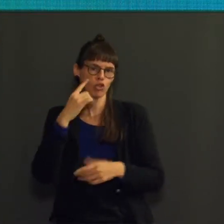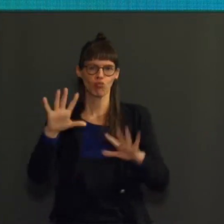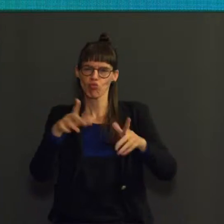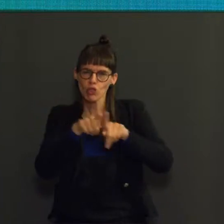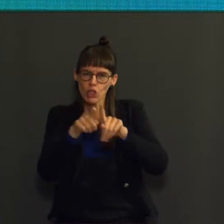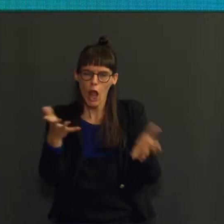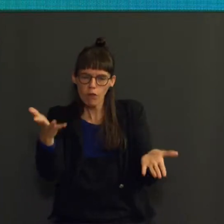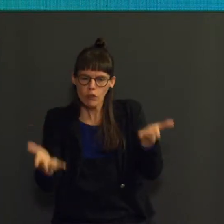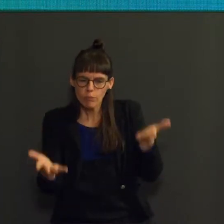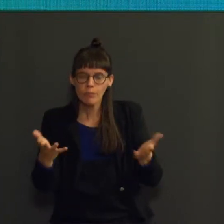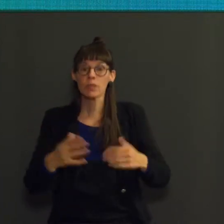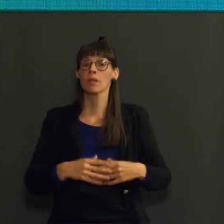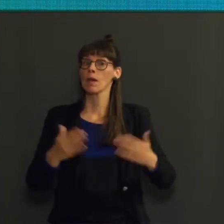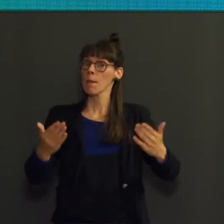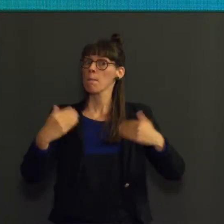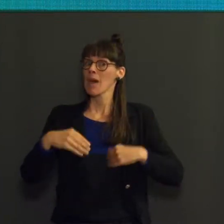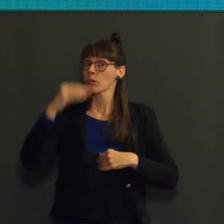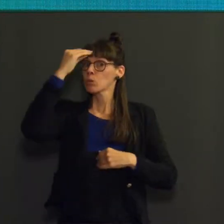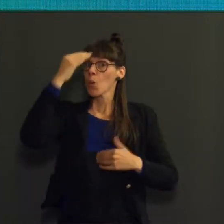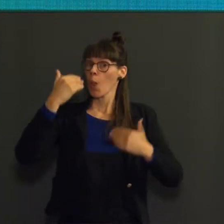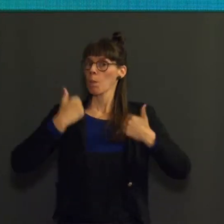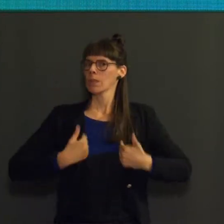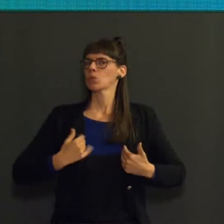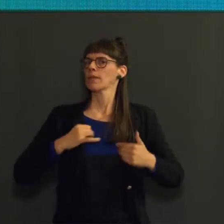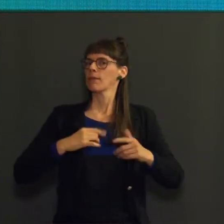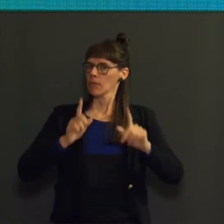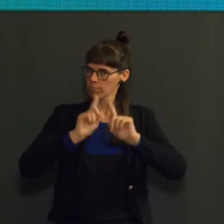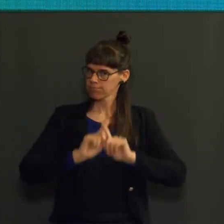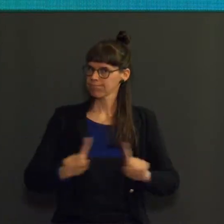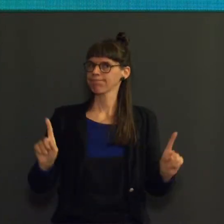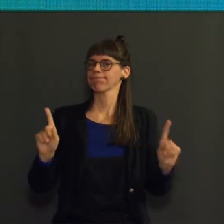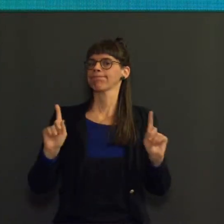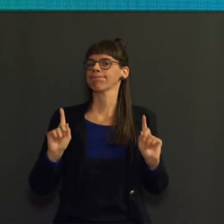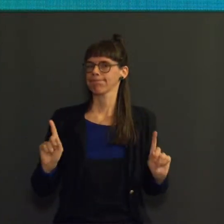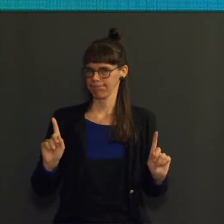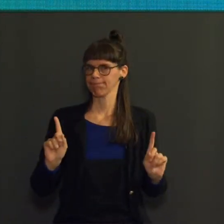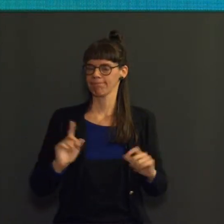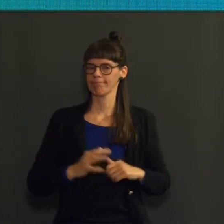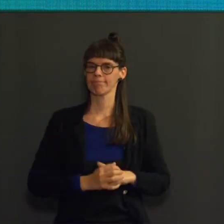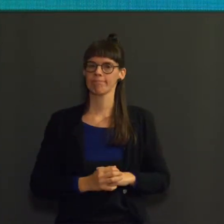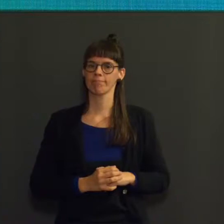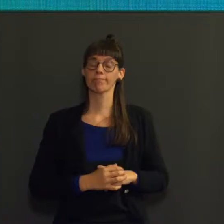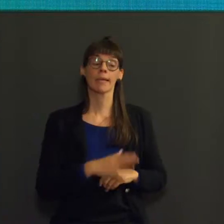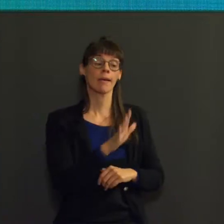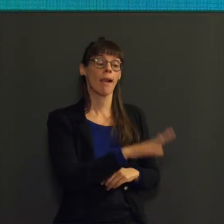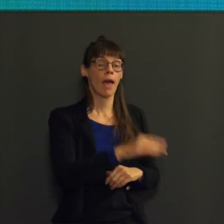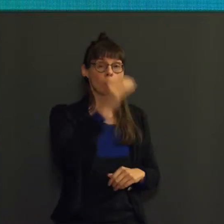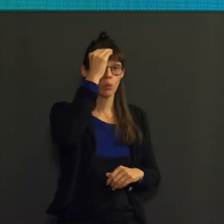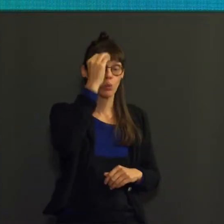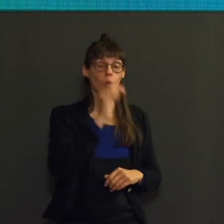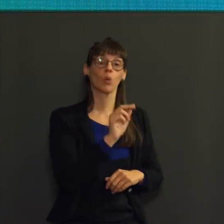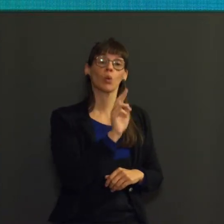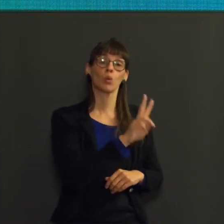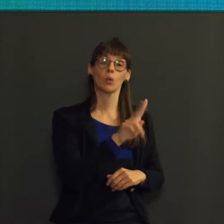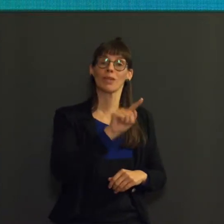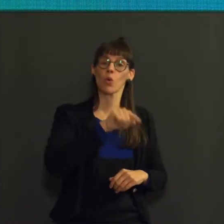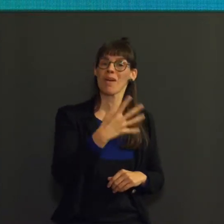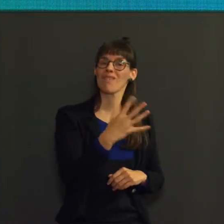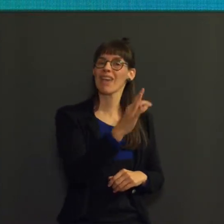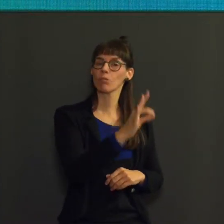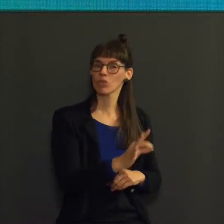Bij het schoolpersoneel zijn er wel enkele verschillen. We zien dat in de lagere school 22,5%